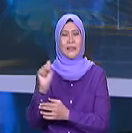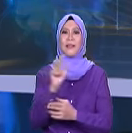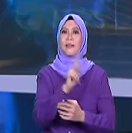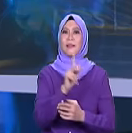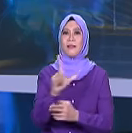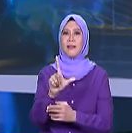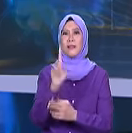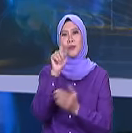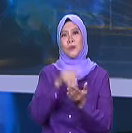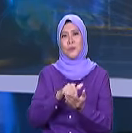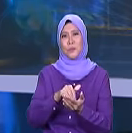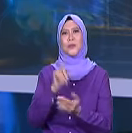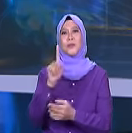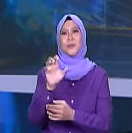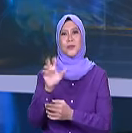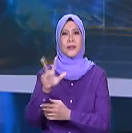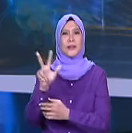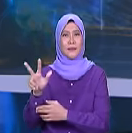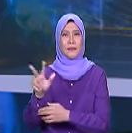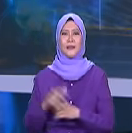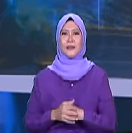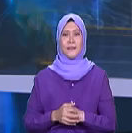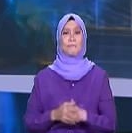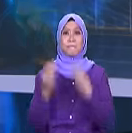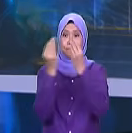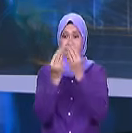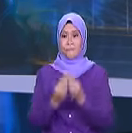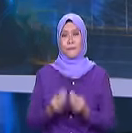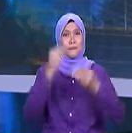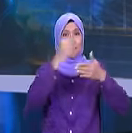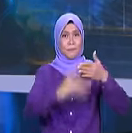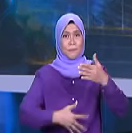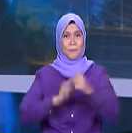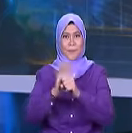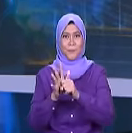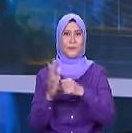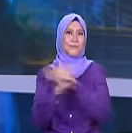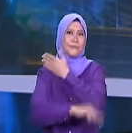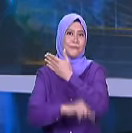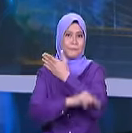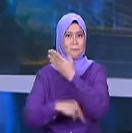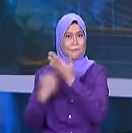Kuala Lumpur 1,133. Berikut statistik harian COVID-19 mengikut negeri.